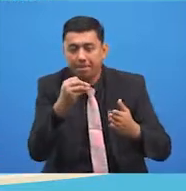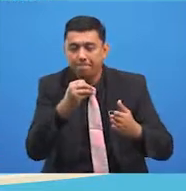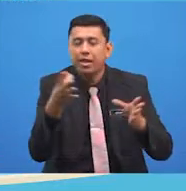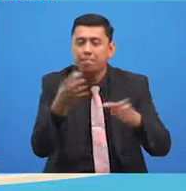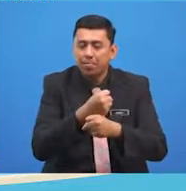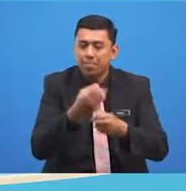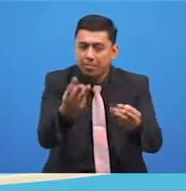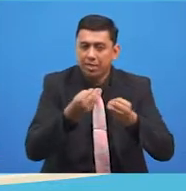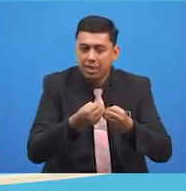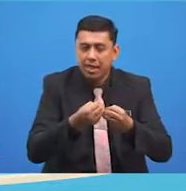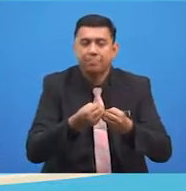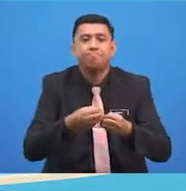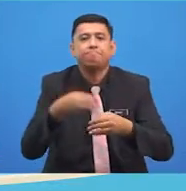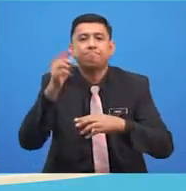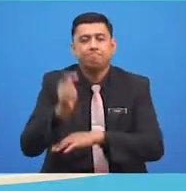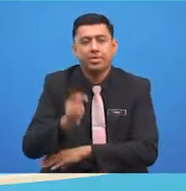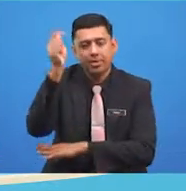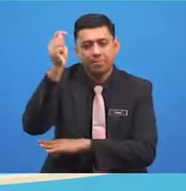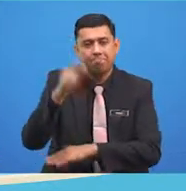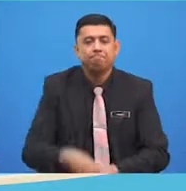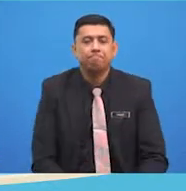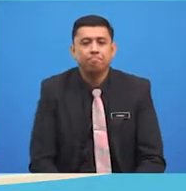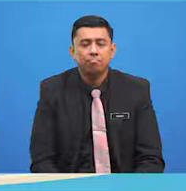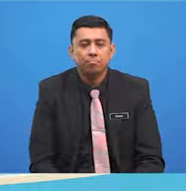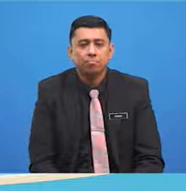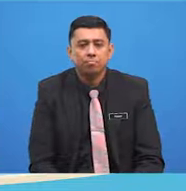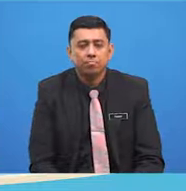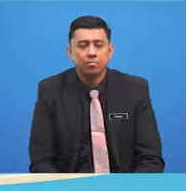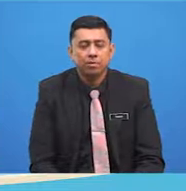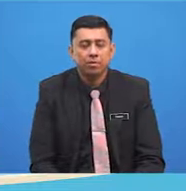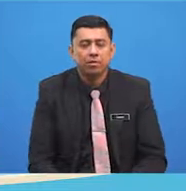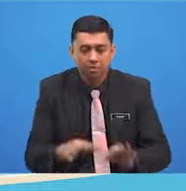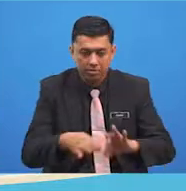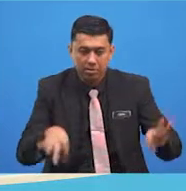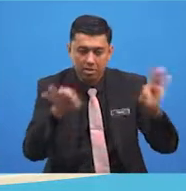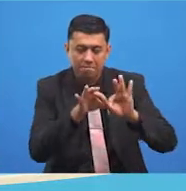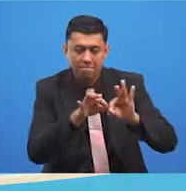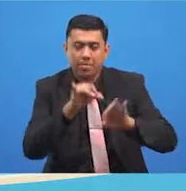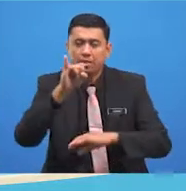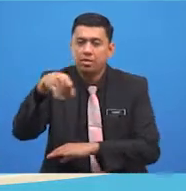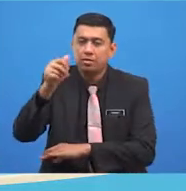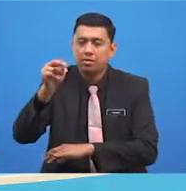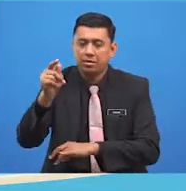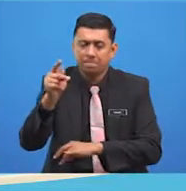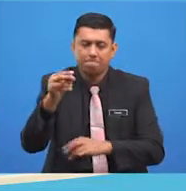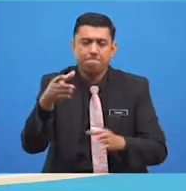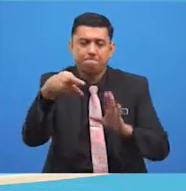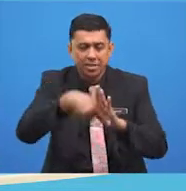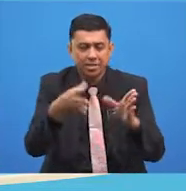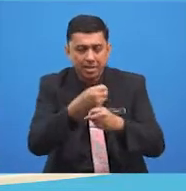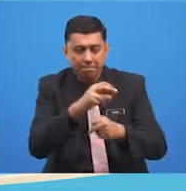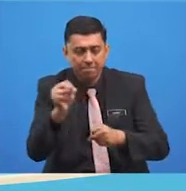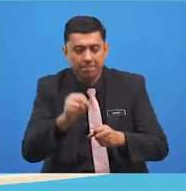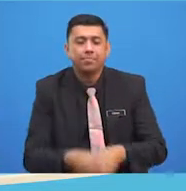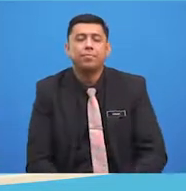tinggi. Adanya sumber semula jadi, ia memberi kepentingan terhadap penjanaan pendapatan negara